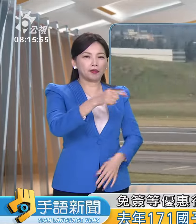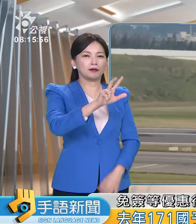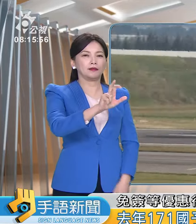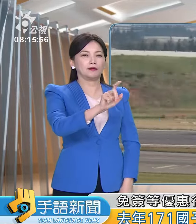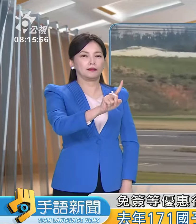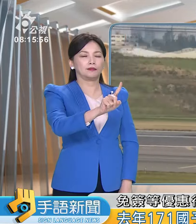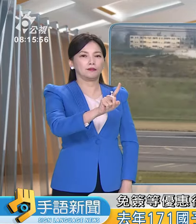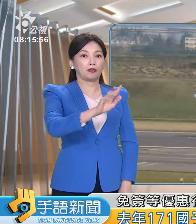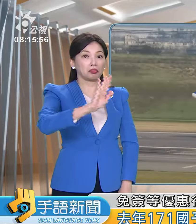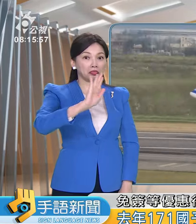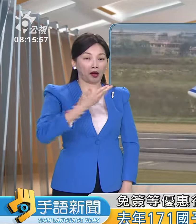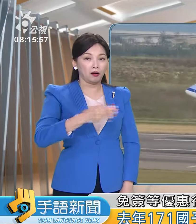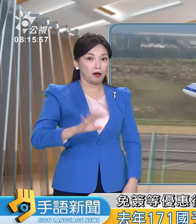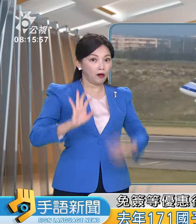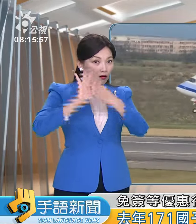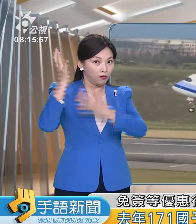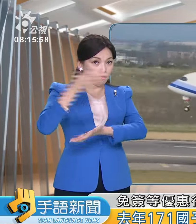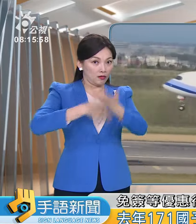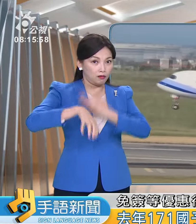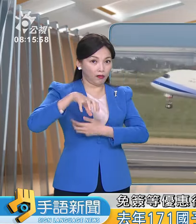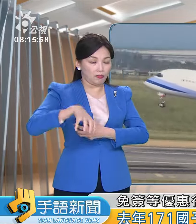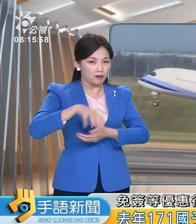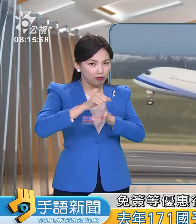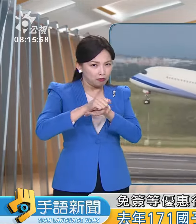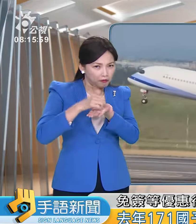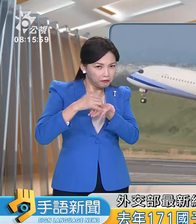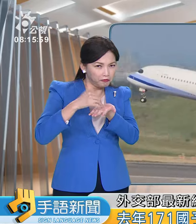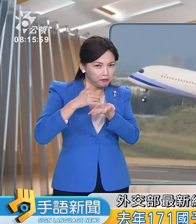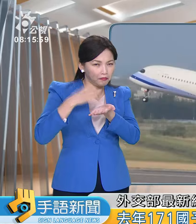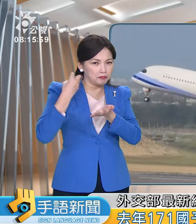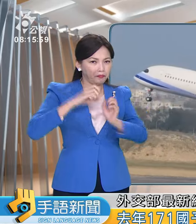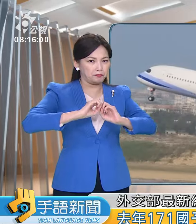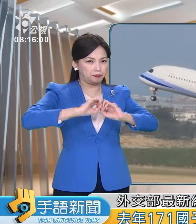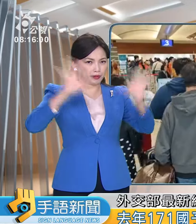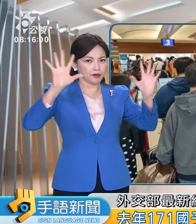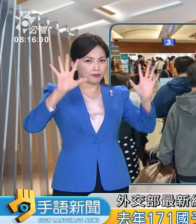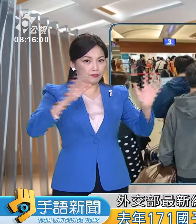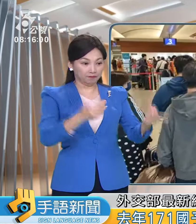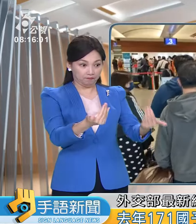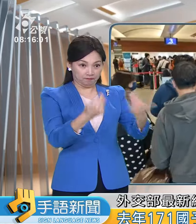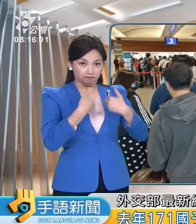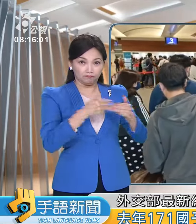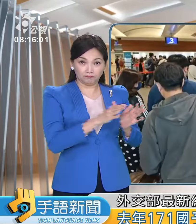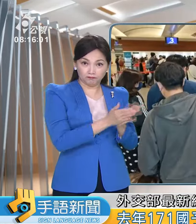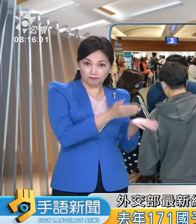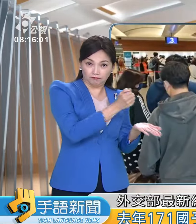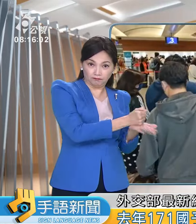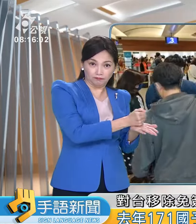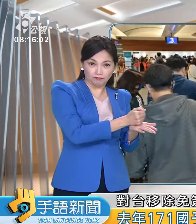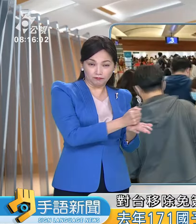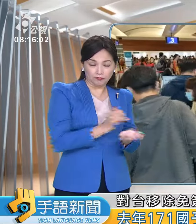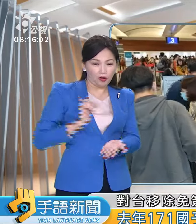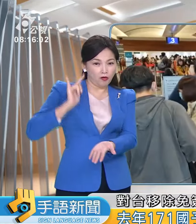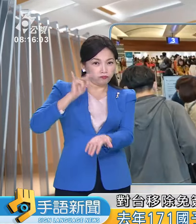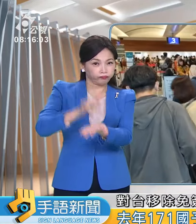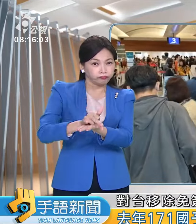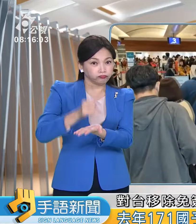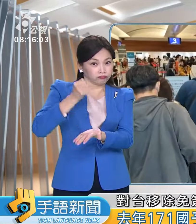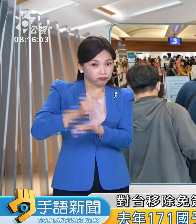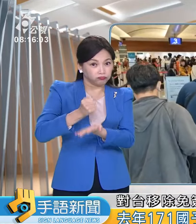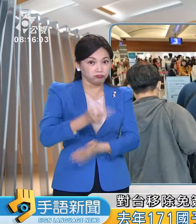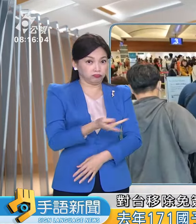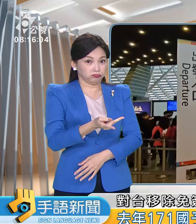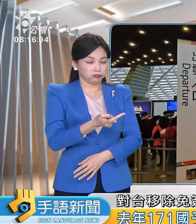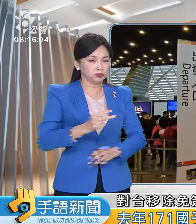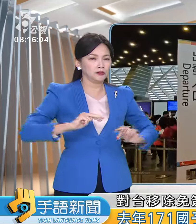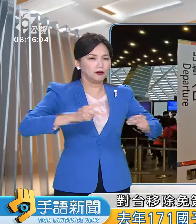有171国，而外交部最新统计，对台移除了免签